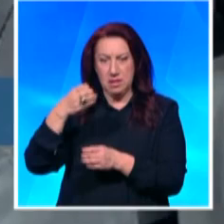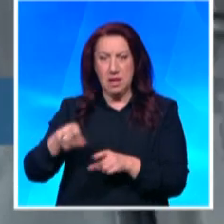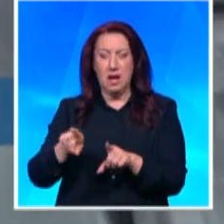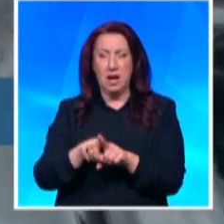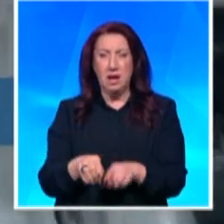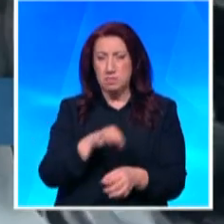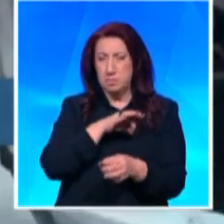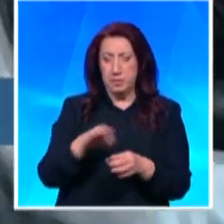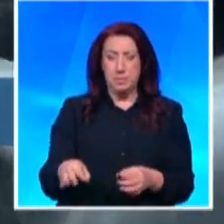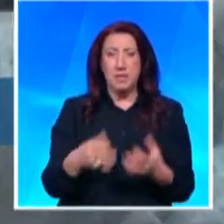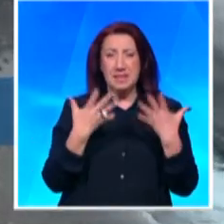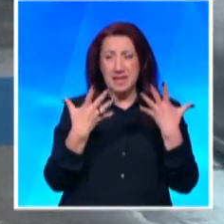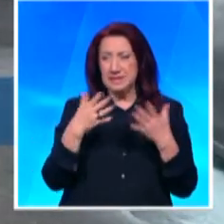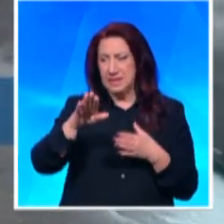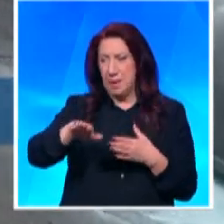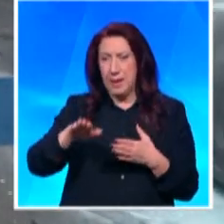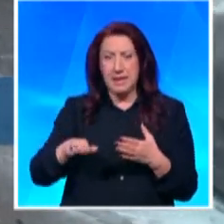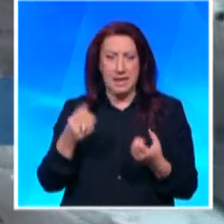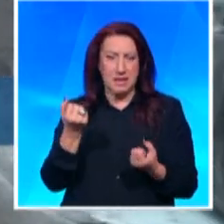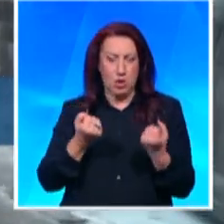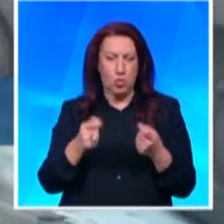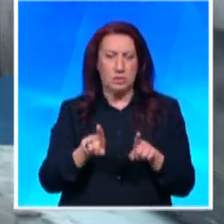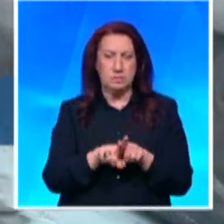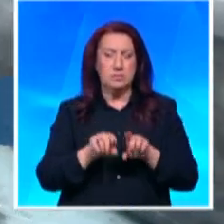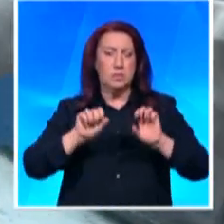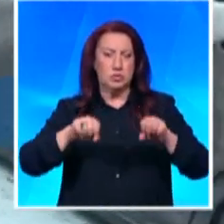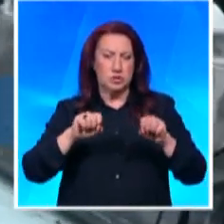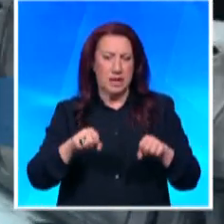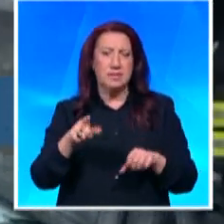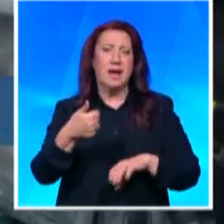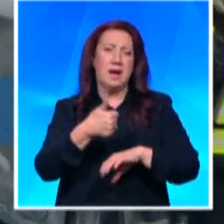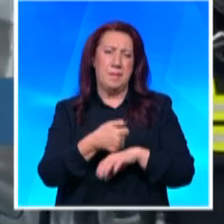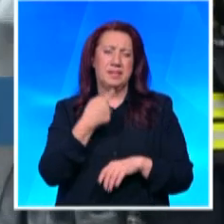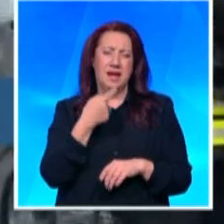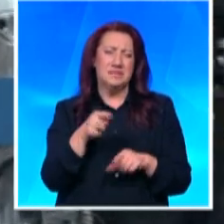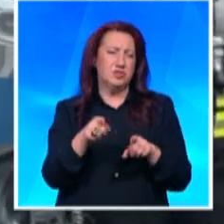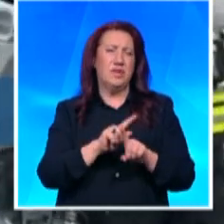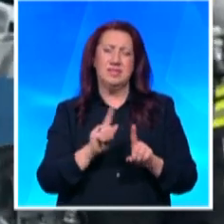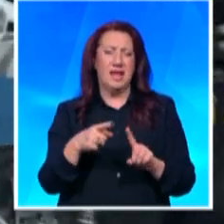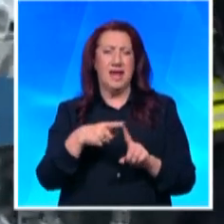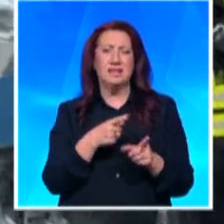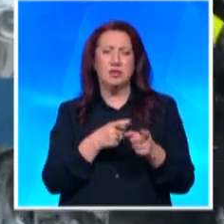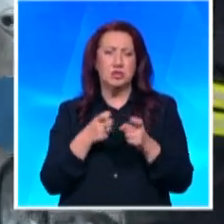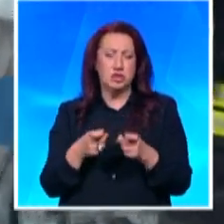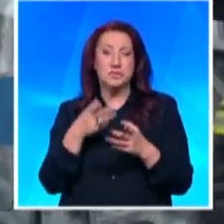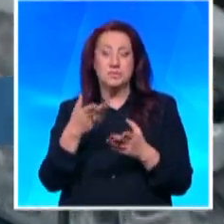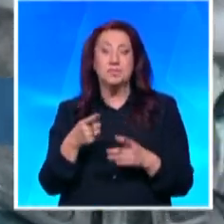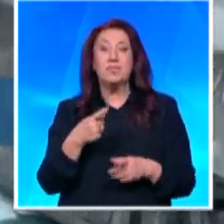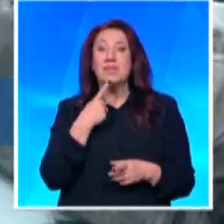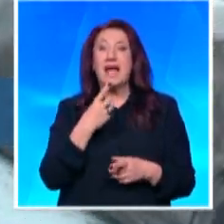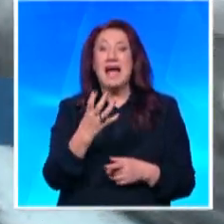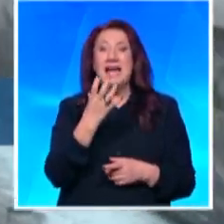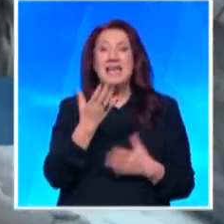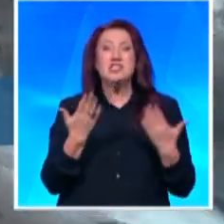леки автомобили и мотоциклети. Кметът на Милано изключи версията за терористичен акт. Според полицията, кислородните бутилки са се взривили